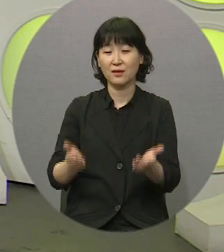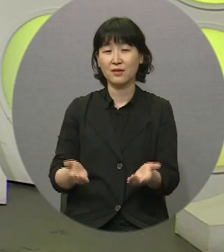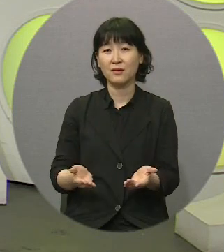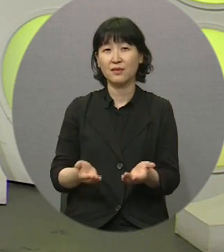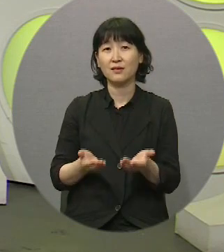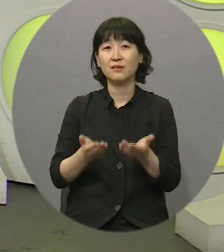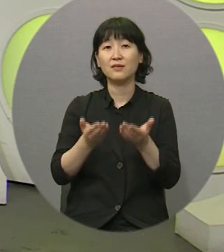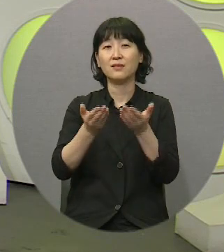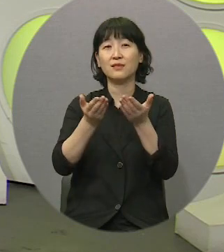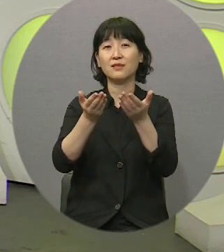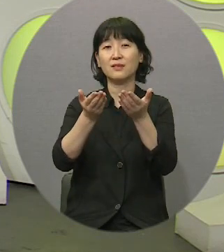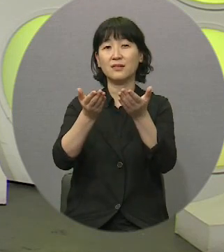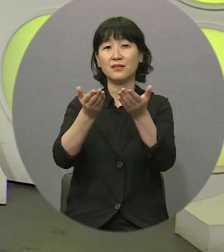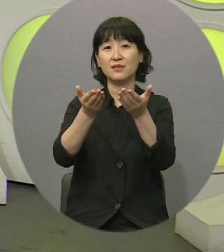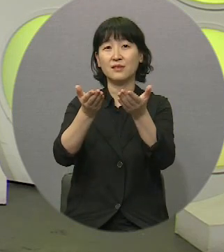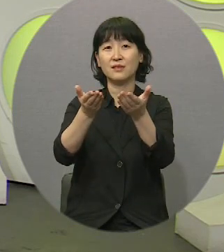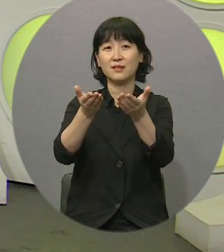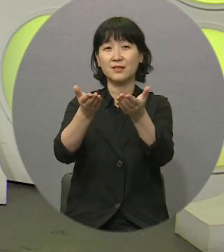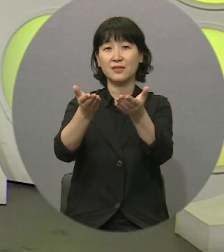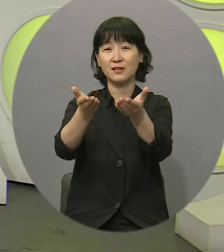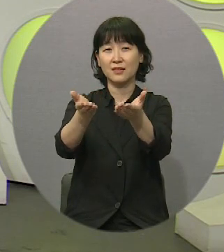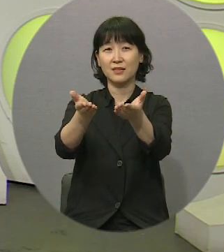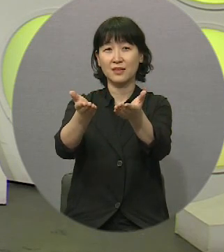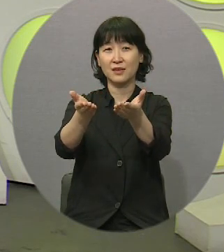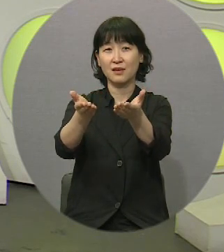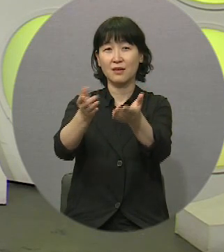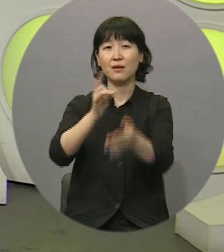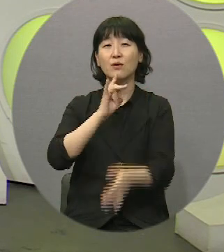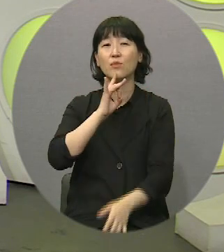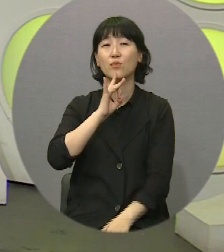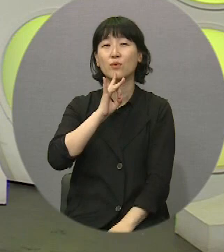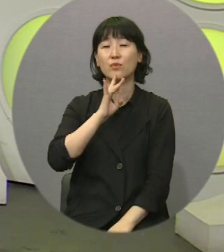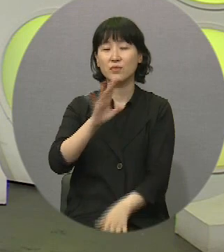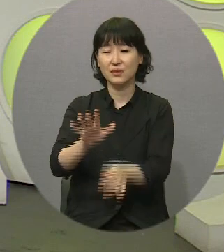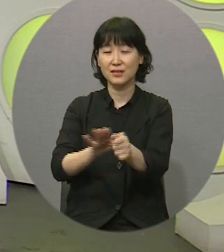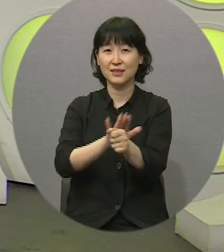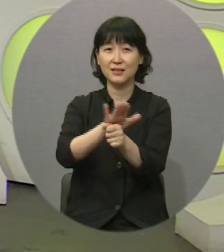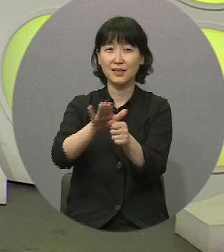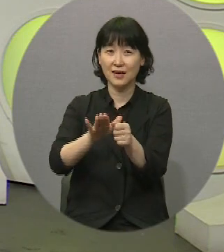드릴 수 있는 건 오직 사랑